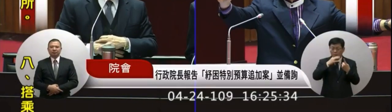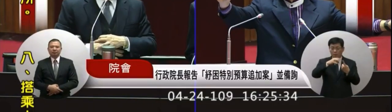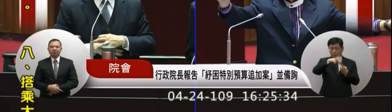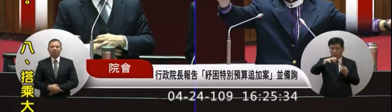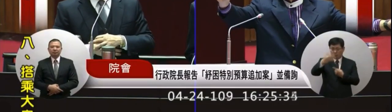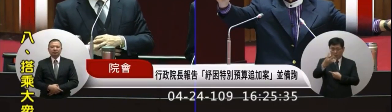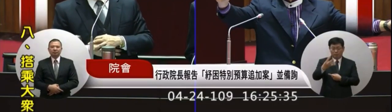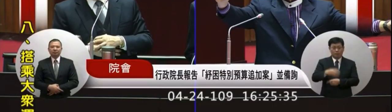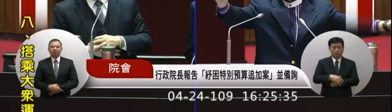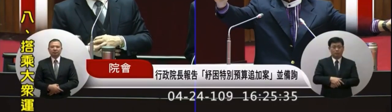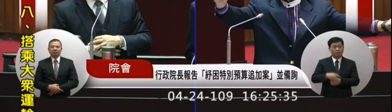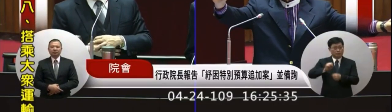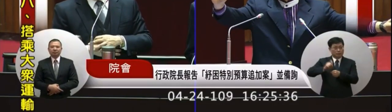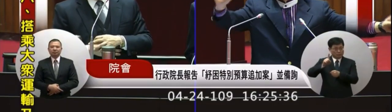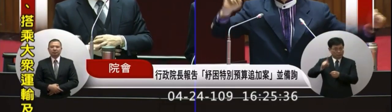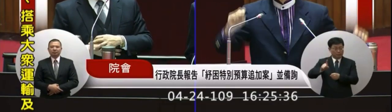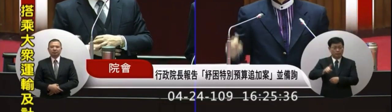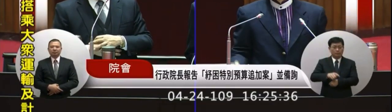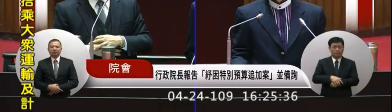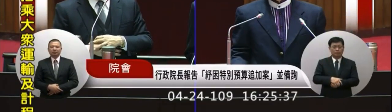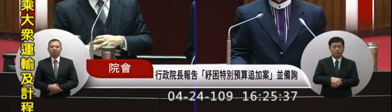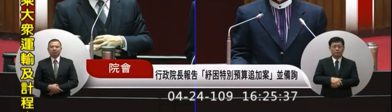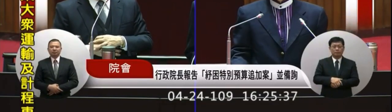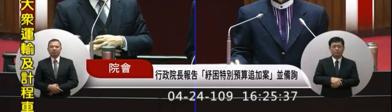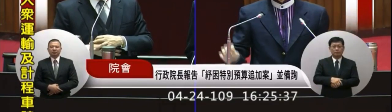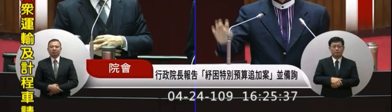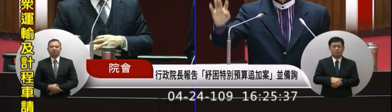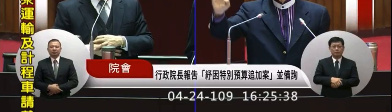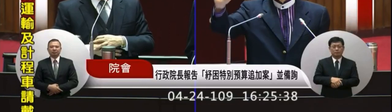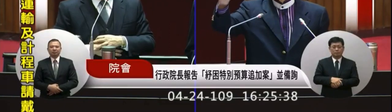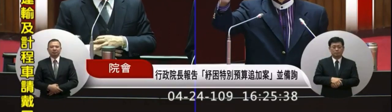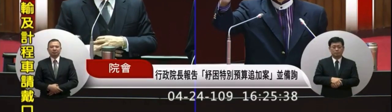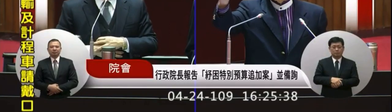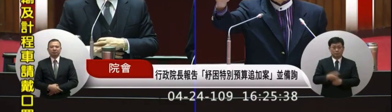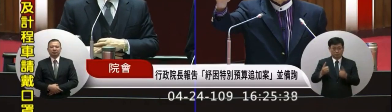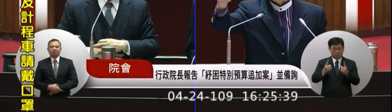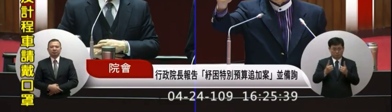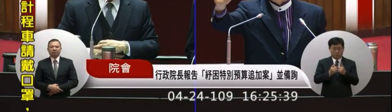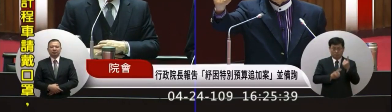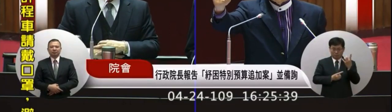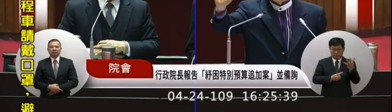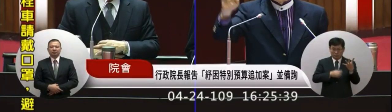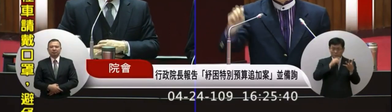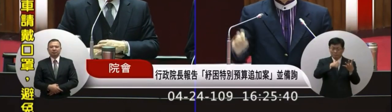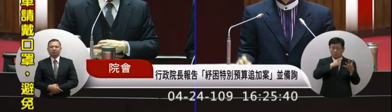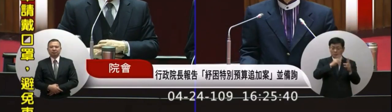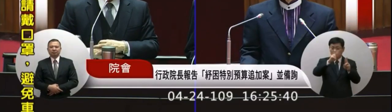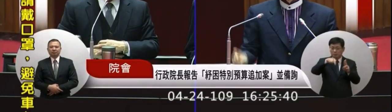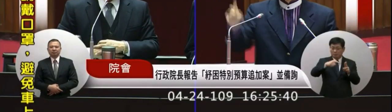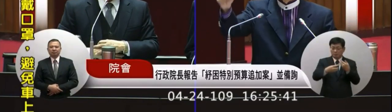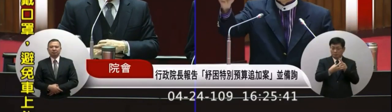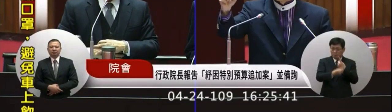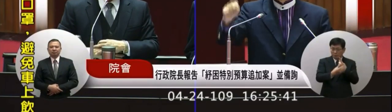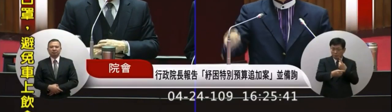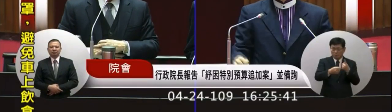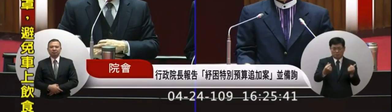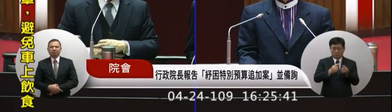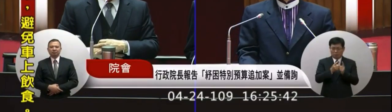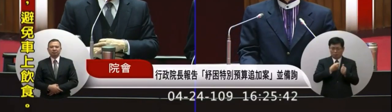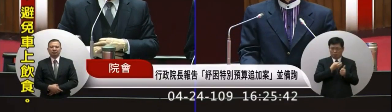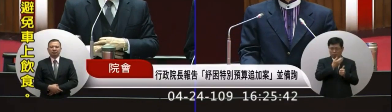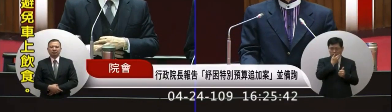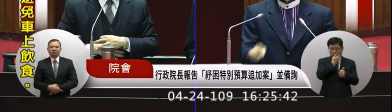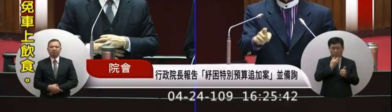个啊敬老的啊，这个东西啊，对四个电子支付平台有图利之